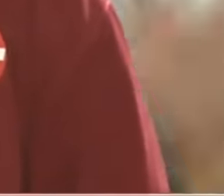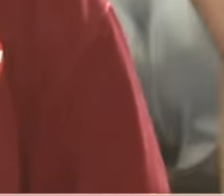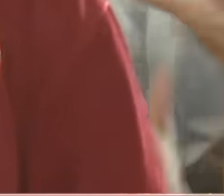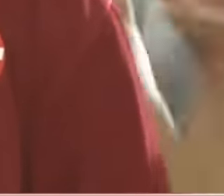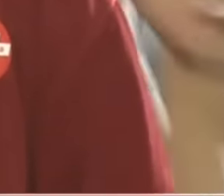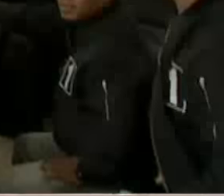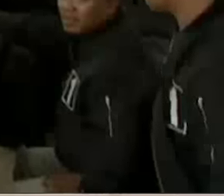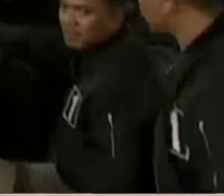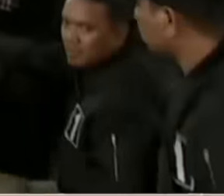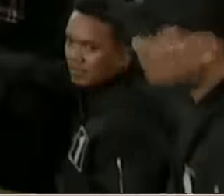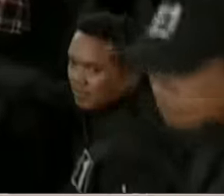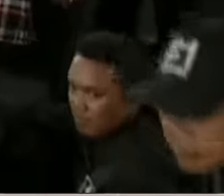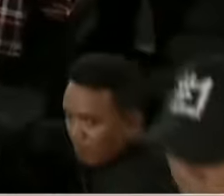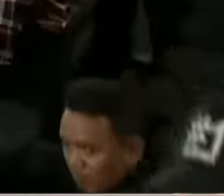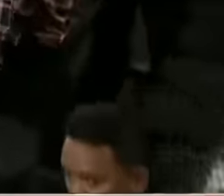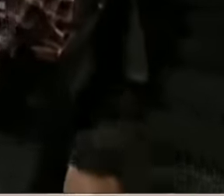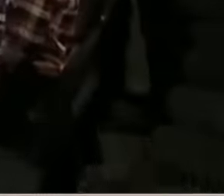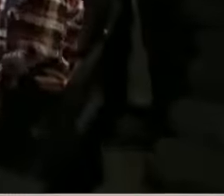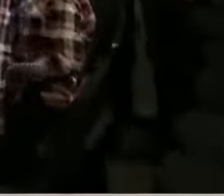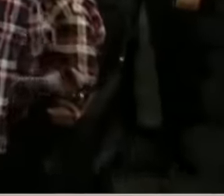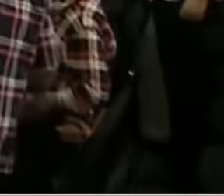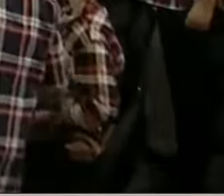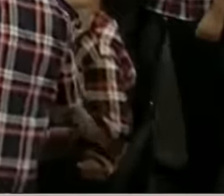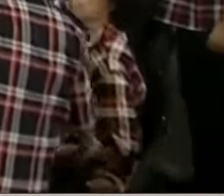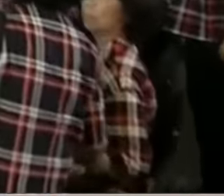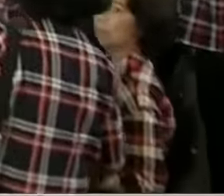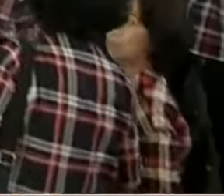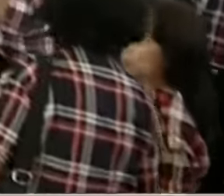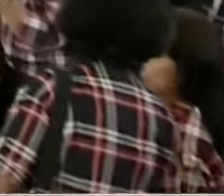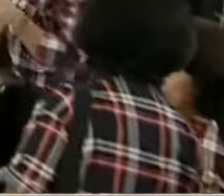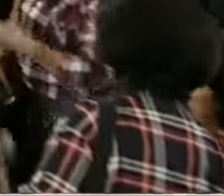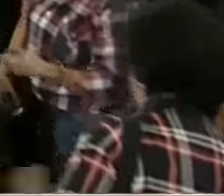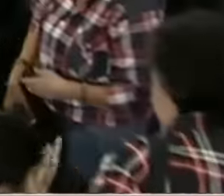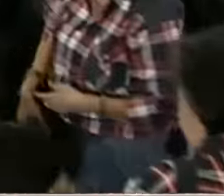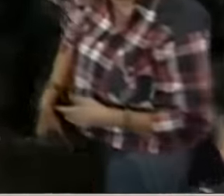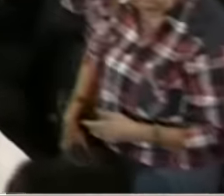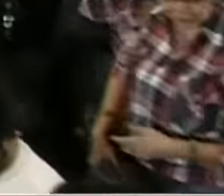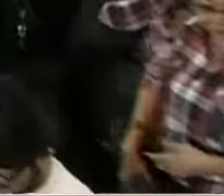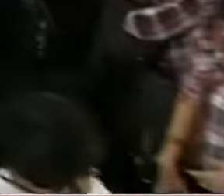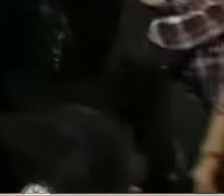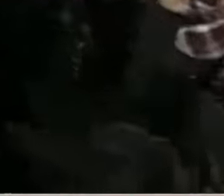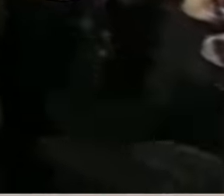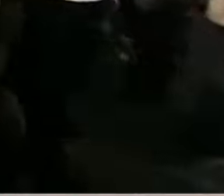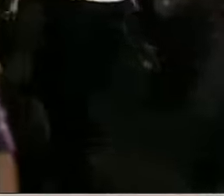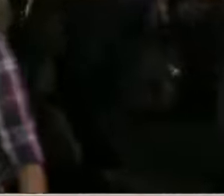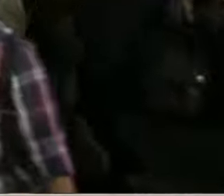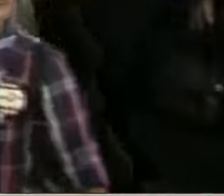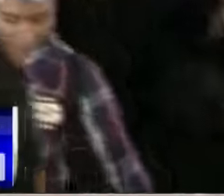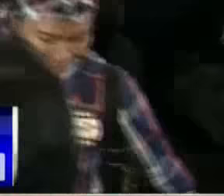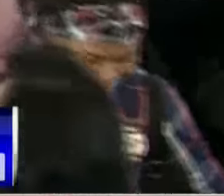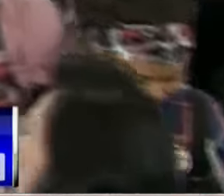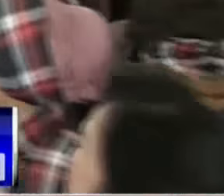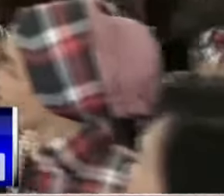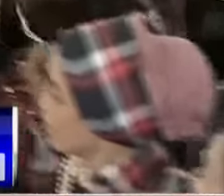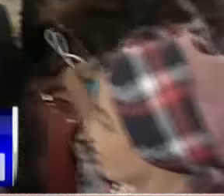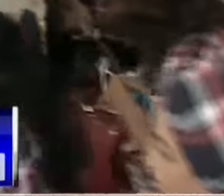berikutnya. Oke, baik. Di luar arena debat, kita semua bersaudara. Baik. Supporter tidak usah saling panas, tidak usah saling hujat. Oh, okay.